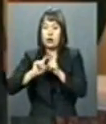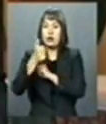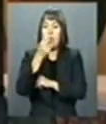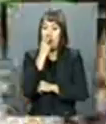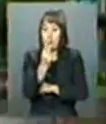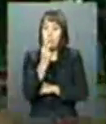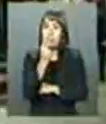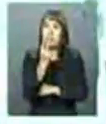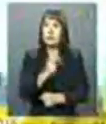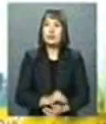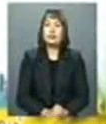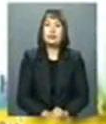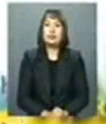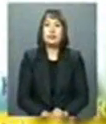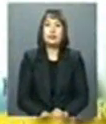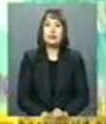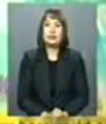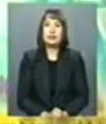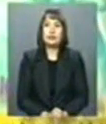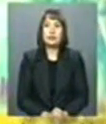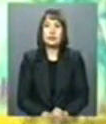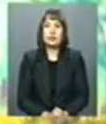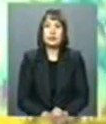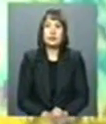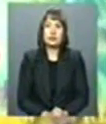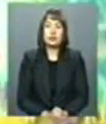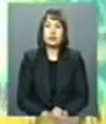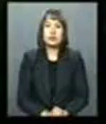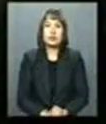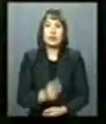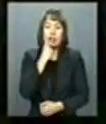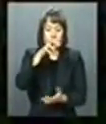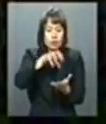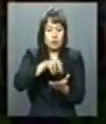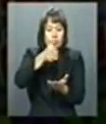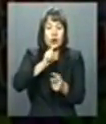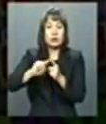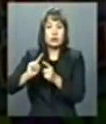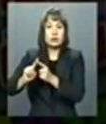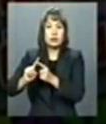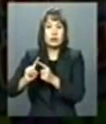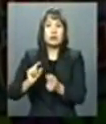ค่ะ อยากจะดูดวง อาจารย์แหม่มรหัสจักรวาลนะคะ